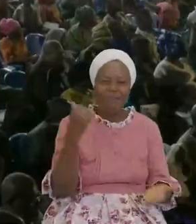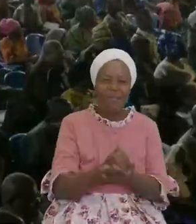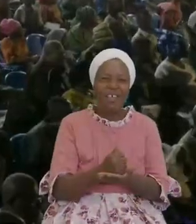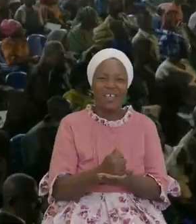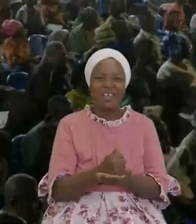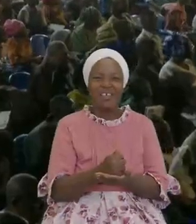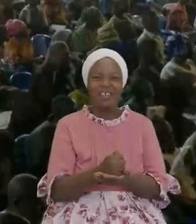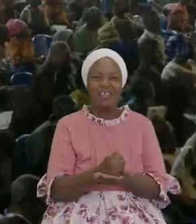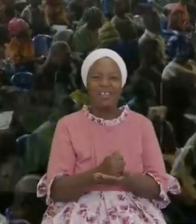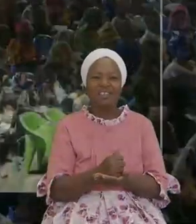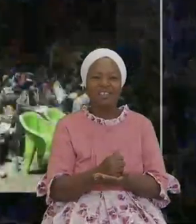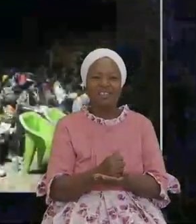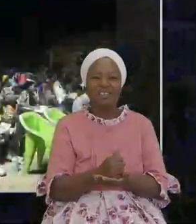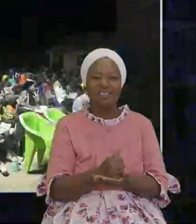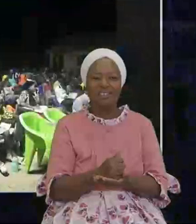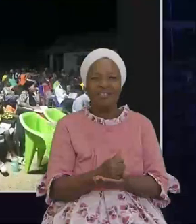Amen.